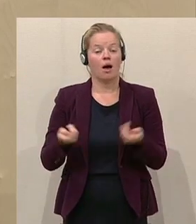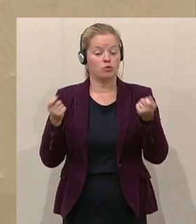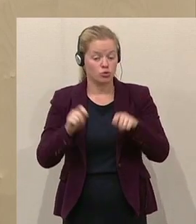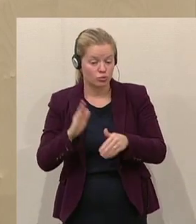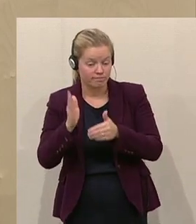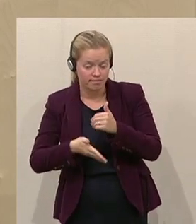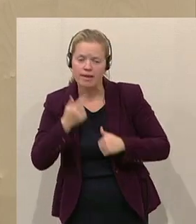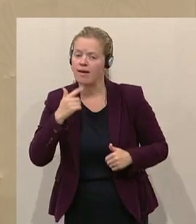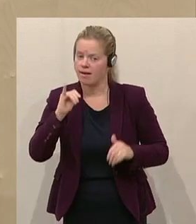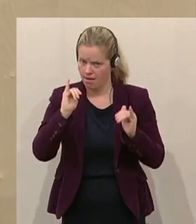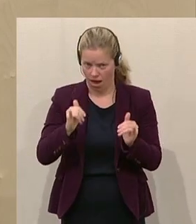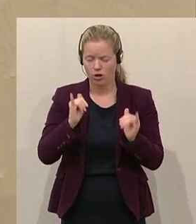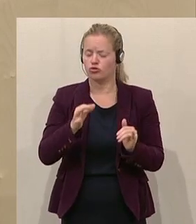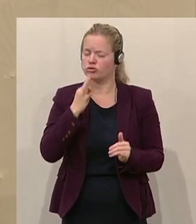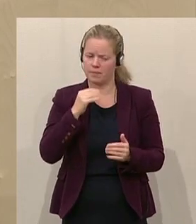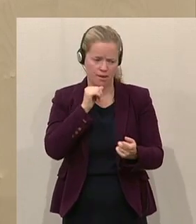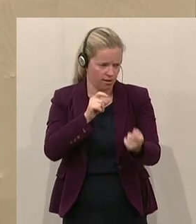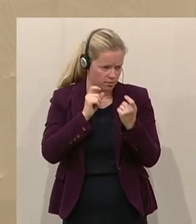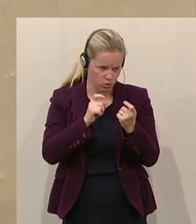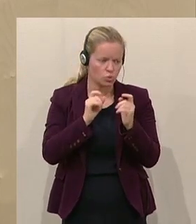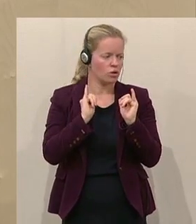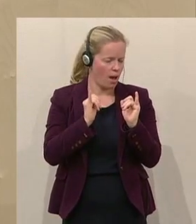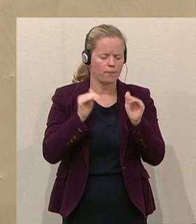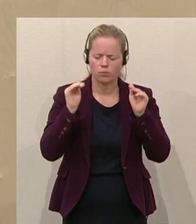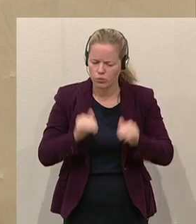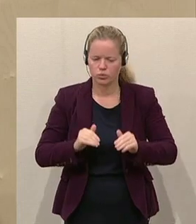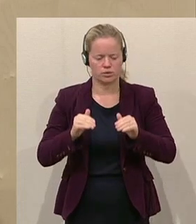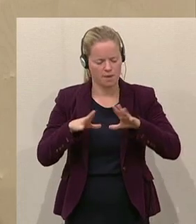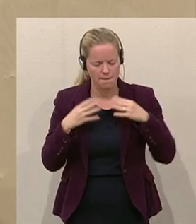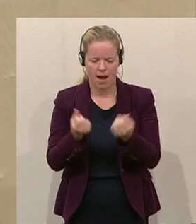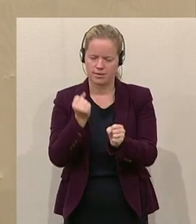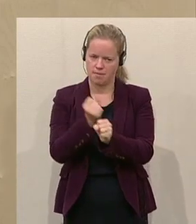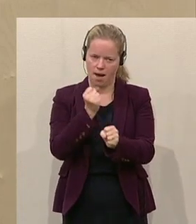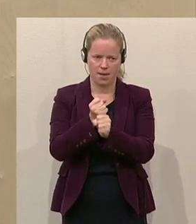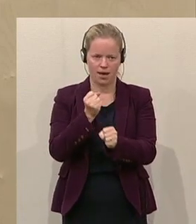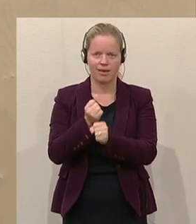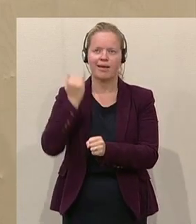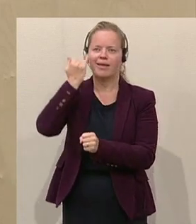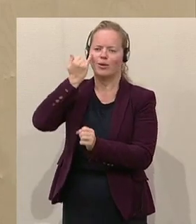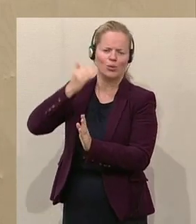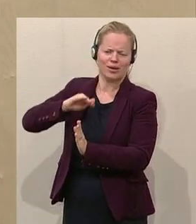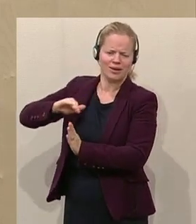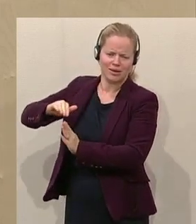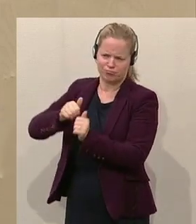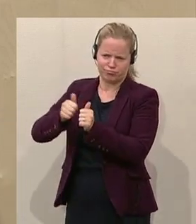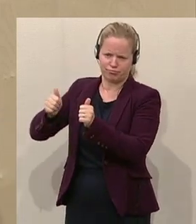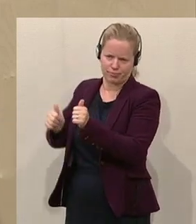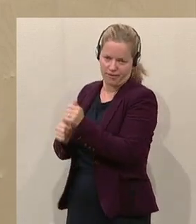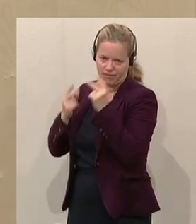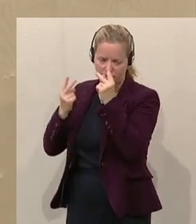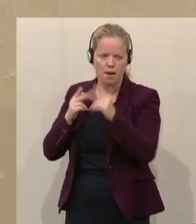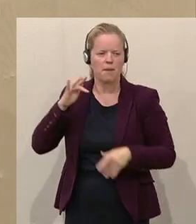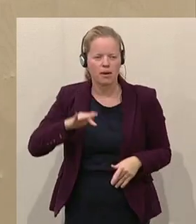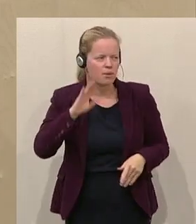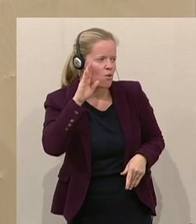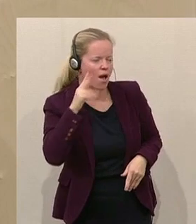ja, keine Frage, wir müssen gemeinsam dann arbeiten, wir müssen schauen, dass wir Ideologie möglichst hinteranstellen, aber wenn ich dann manchmal so hineinhöre